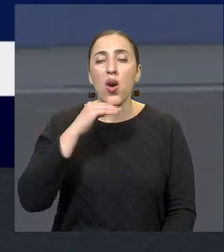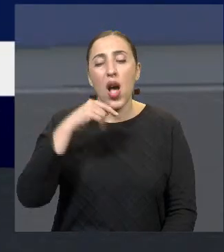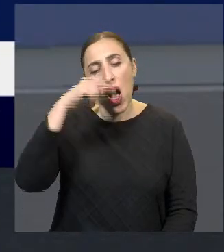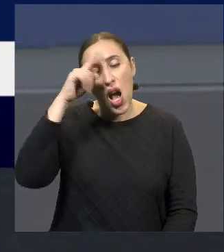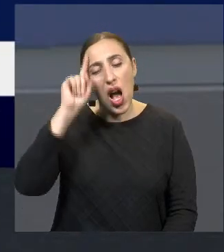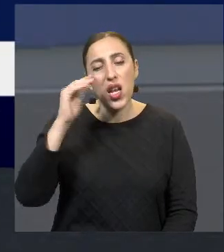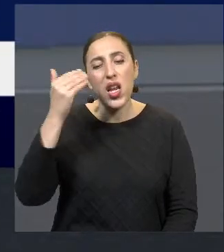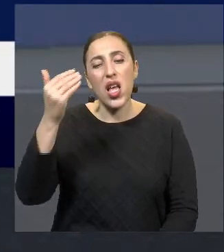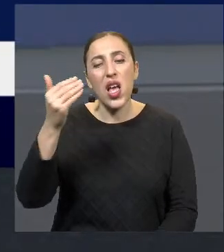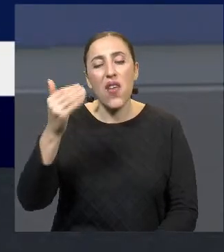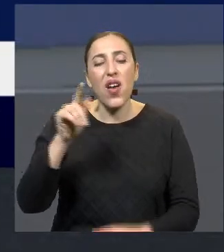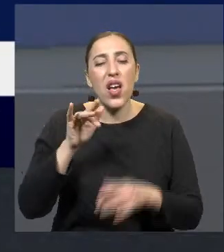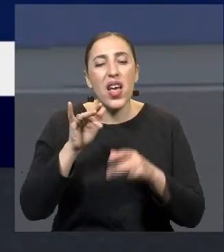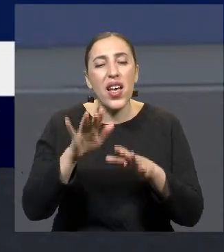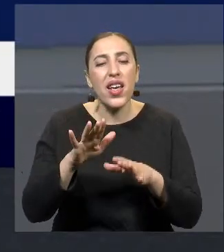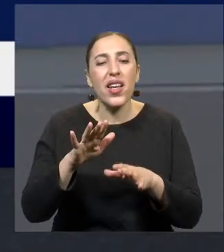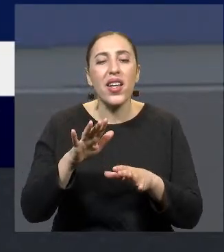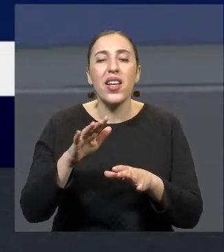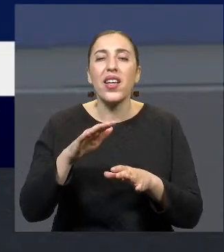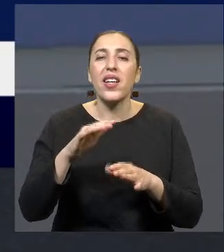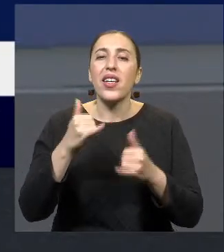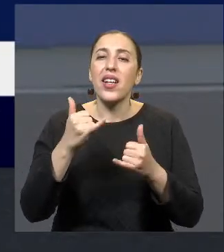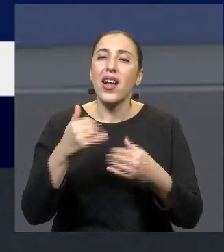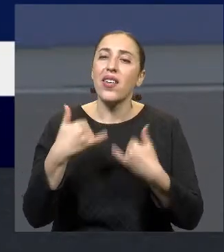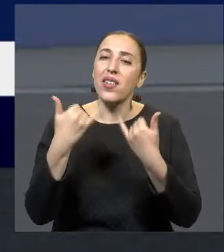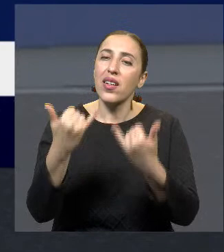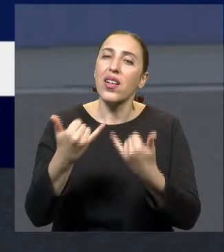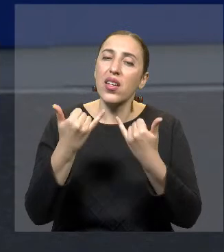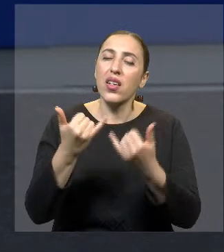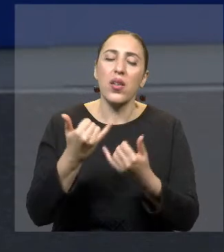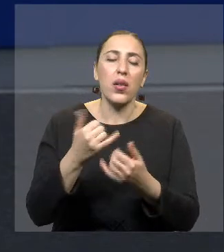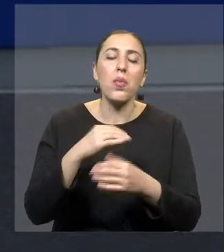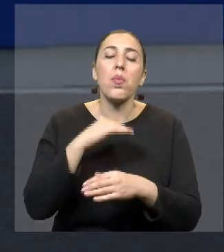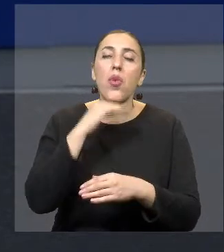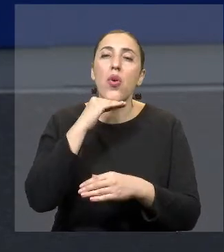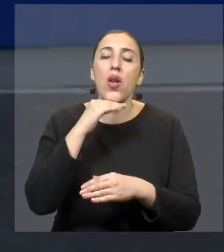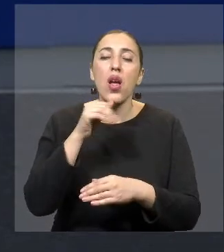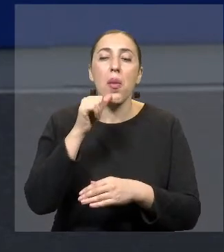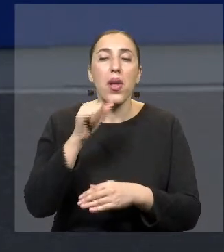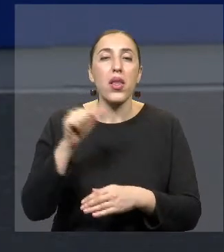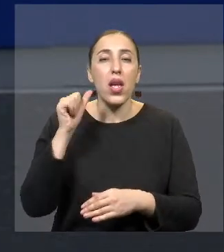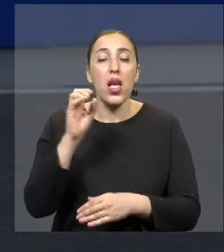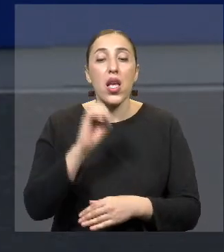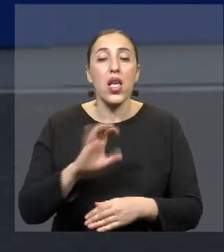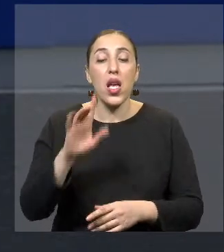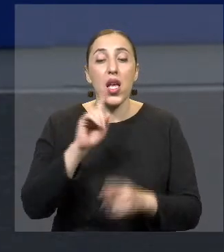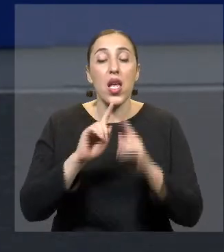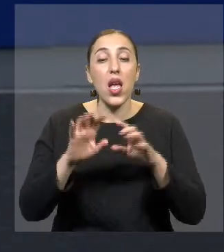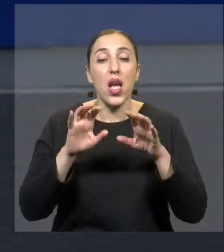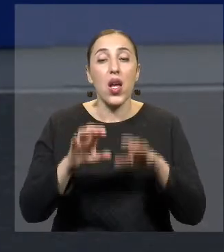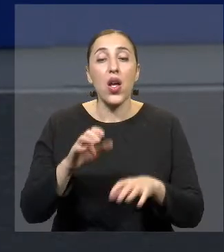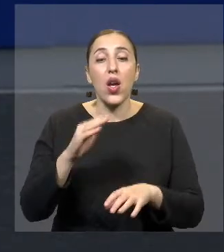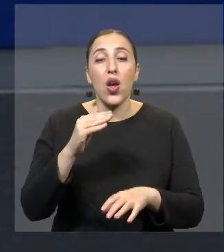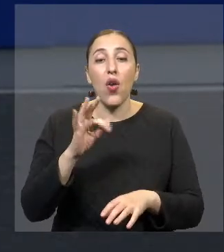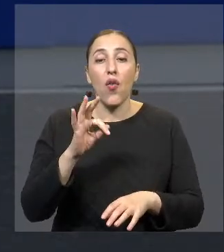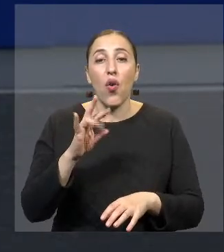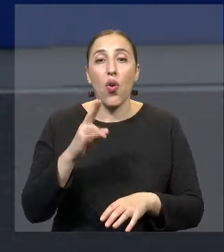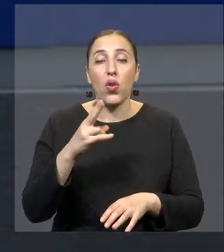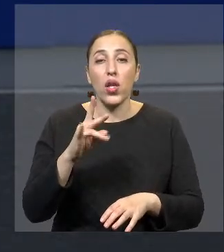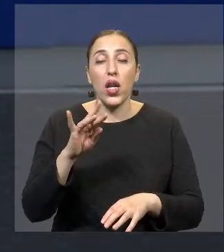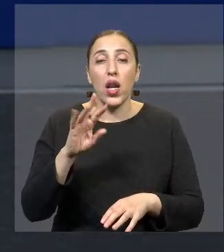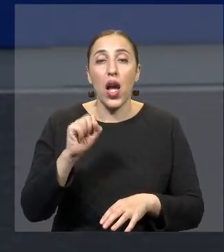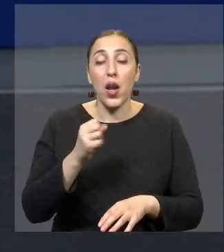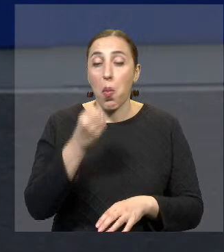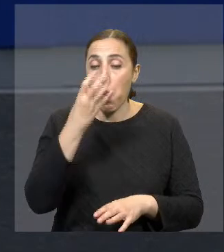վարջակազմին և այս ամենը պետք է կոնգրետ հետևանքներ ունենան նրահամաշկ։ Մեկ տարի առաջ Եվրահանձնաժողովի նախագա ուրսուլավոնդերլայնը